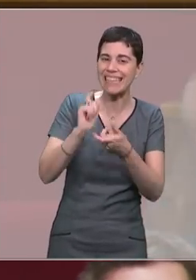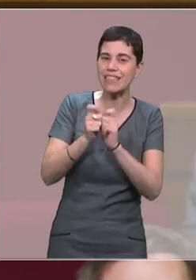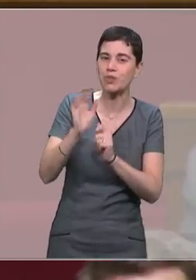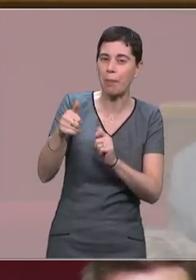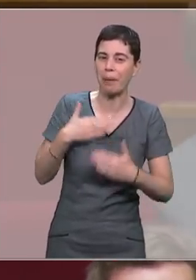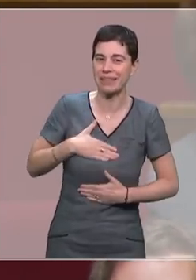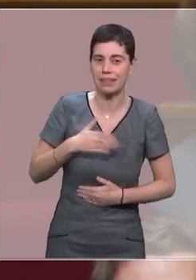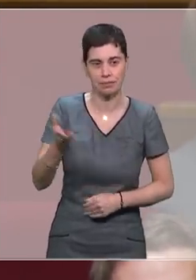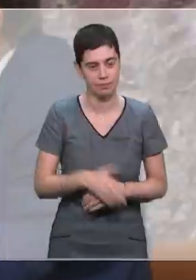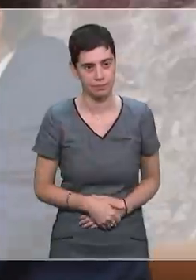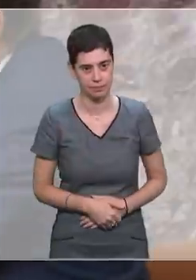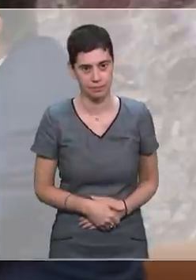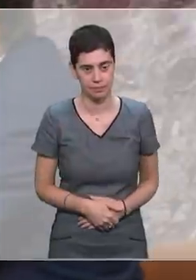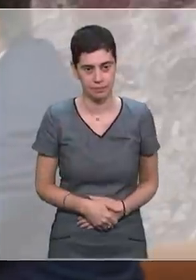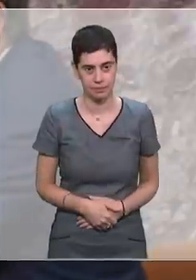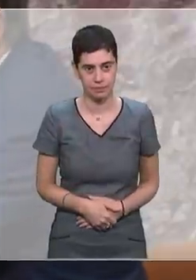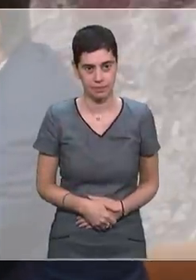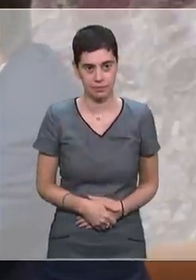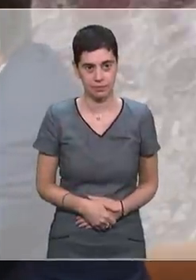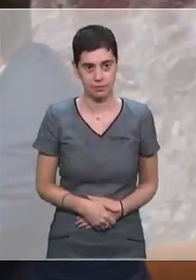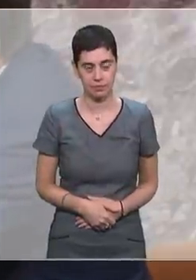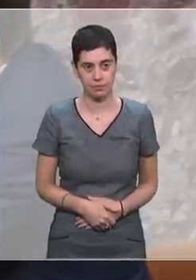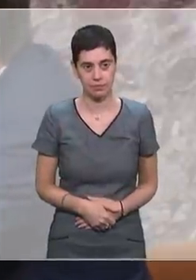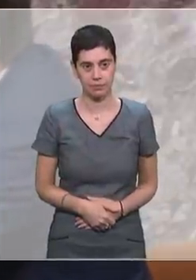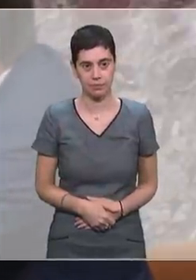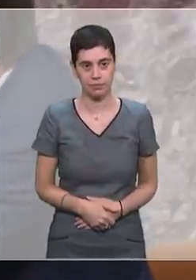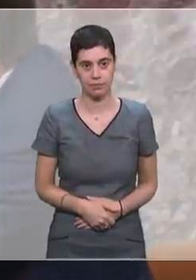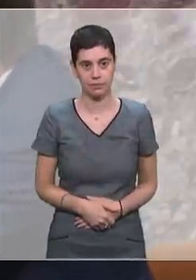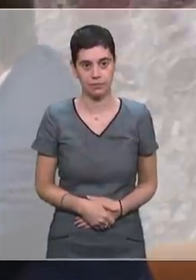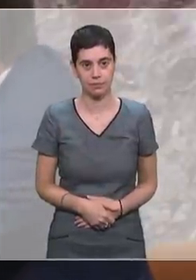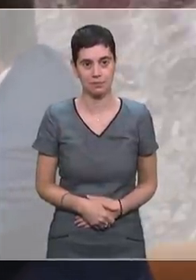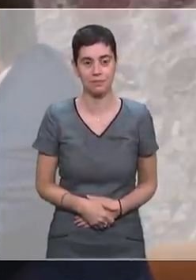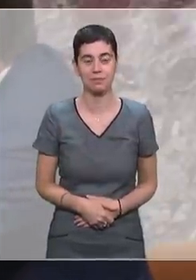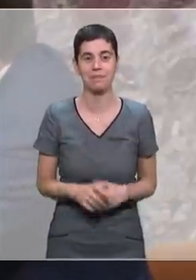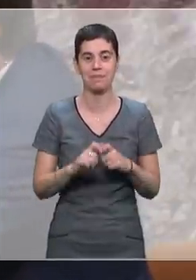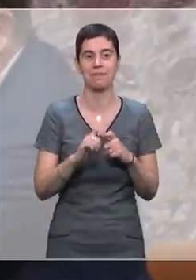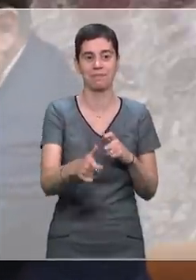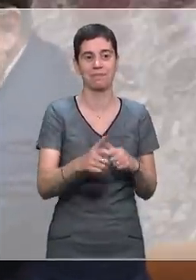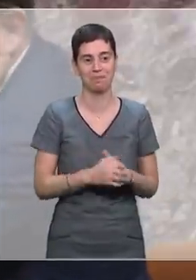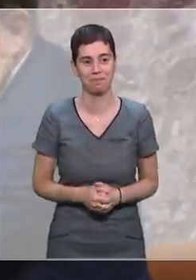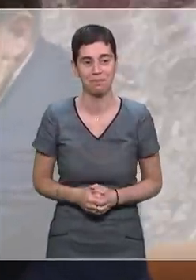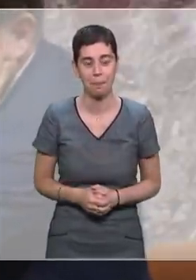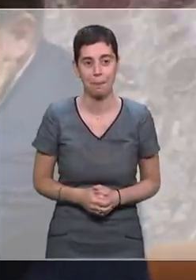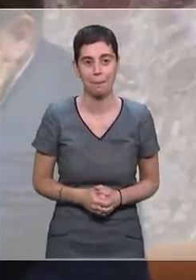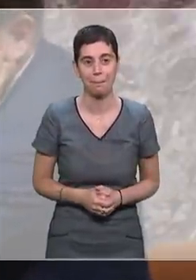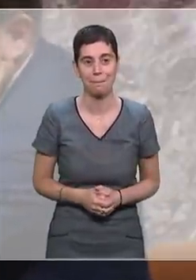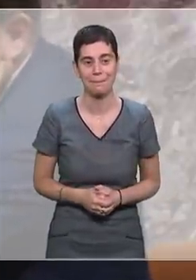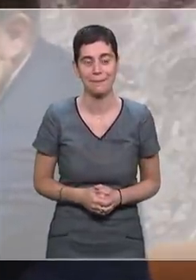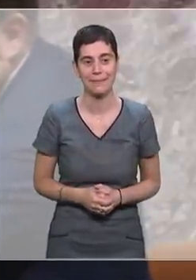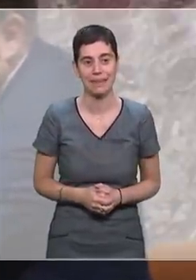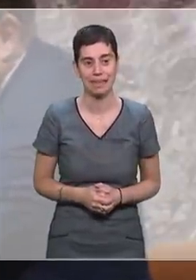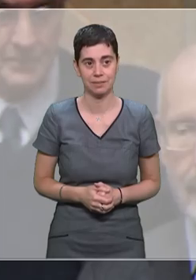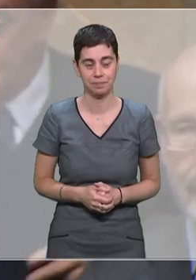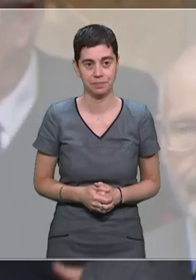grand plaisir. Je vous remercie. La parole est à Monsieur Jean-Luc Fugit pour le groupe